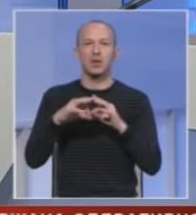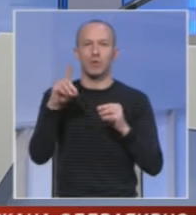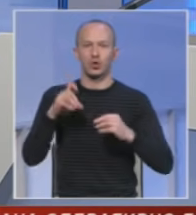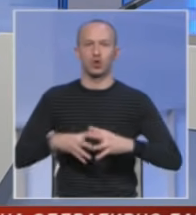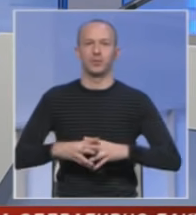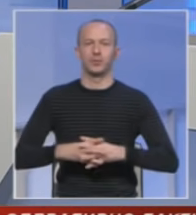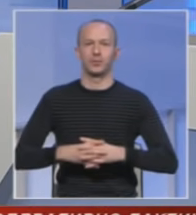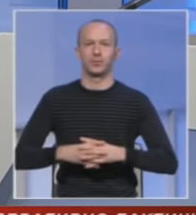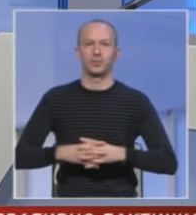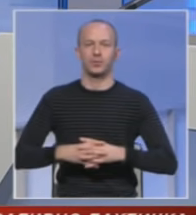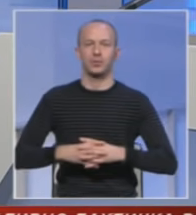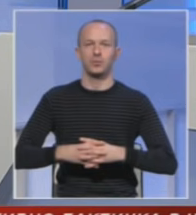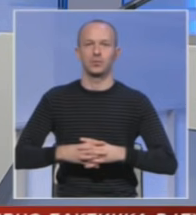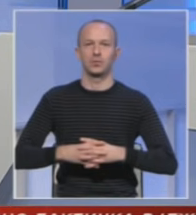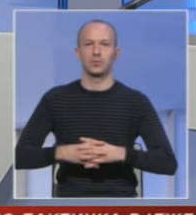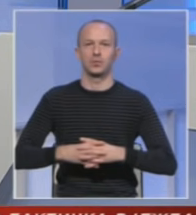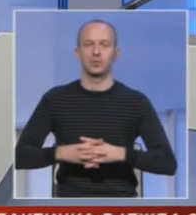Novitović.